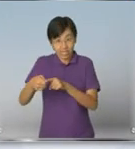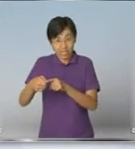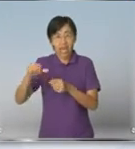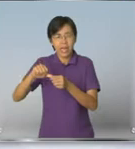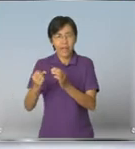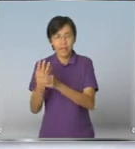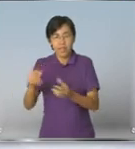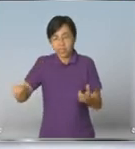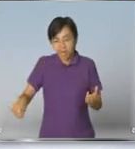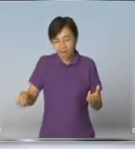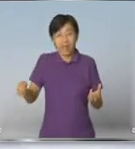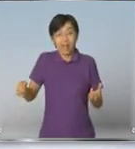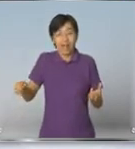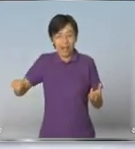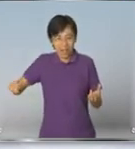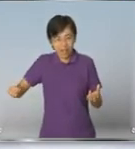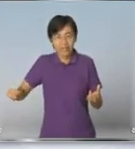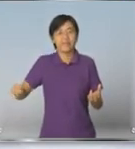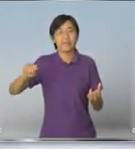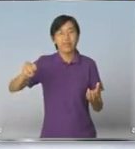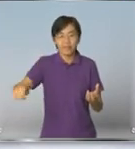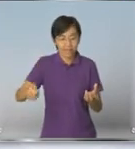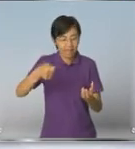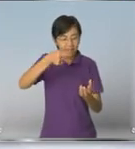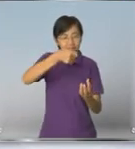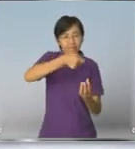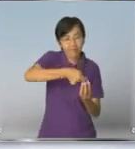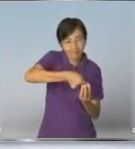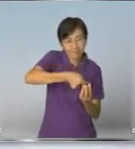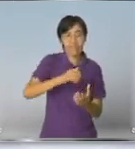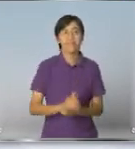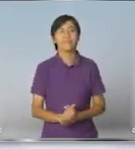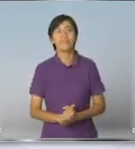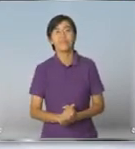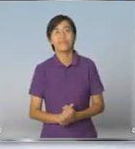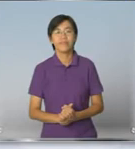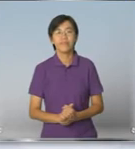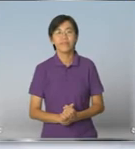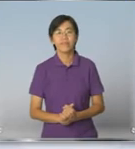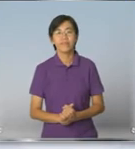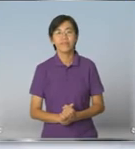าใช้ช้อนเล็กช้อนใหญ่ก็แล้วแต่ถนัดนะวางค่ะ